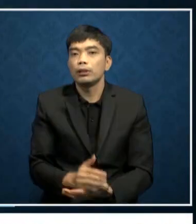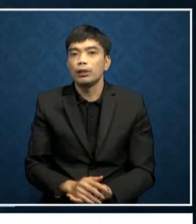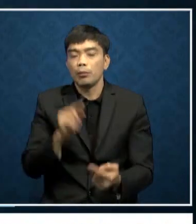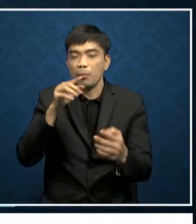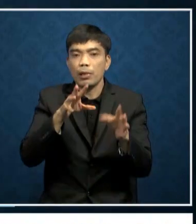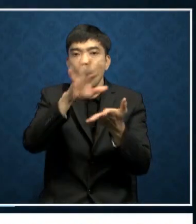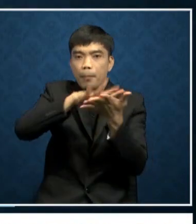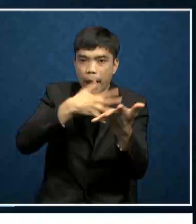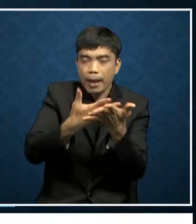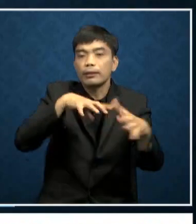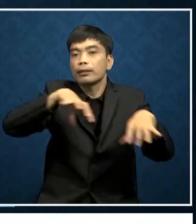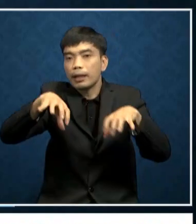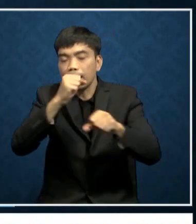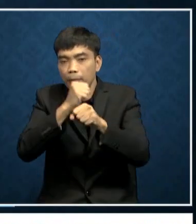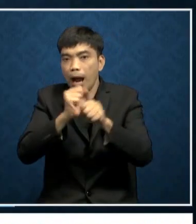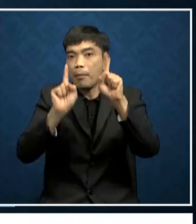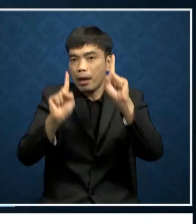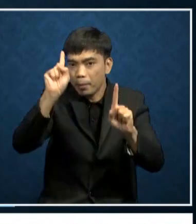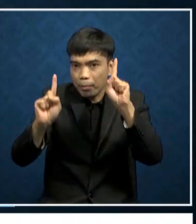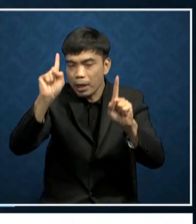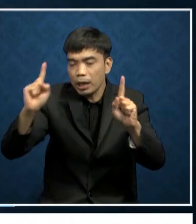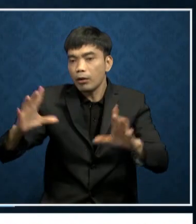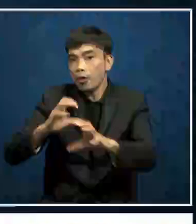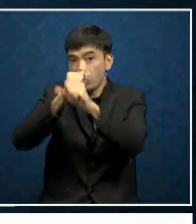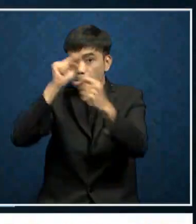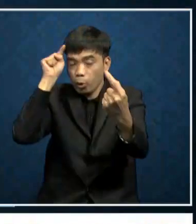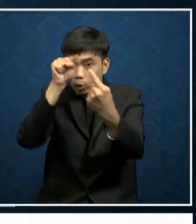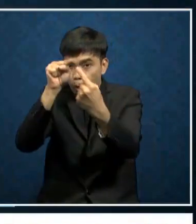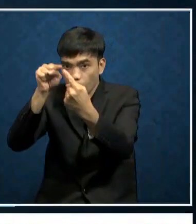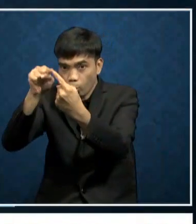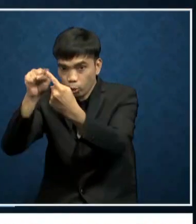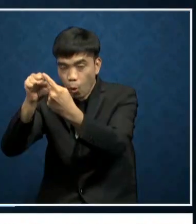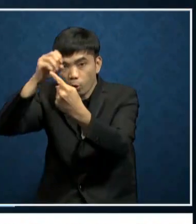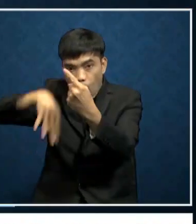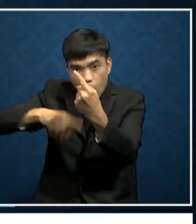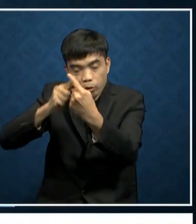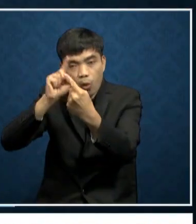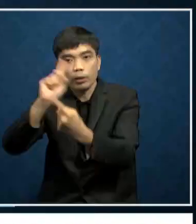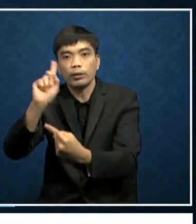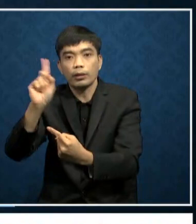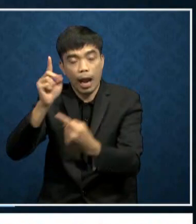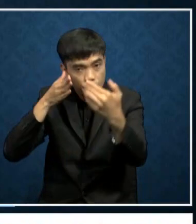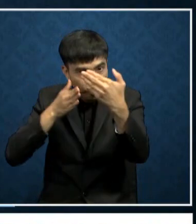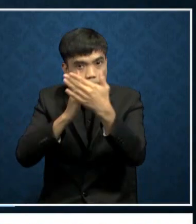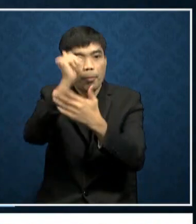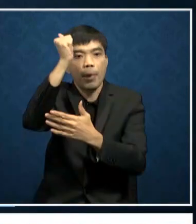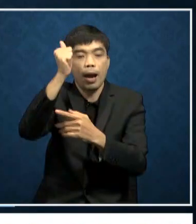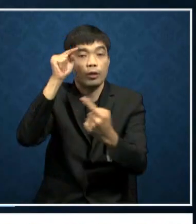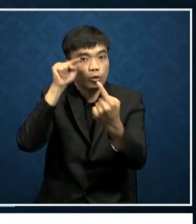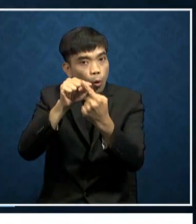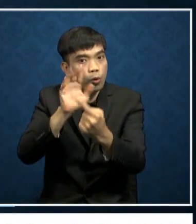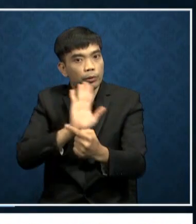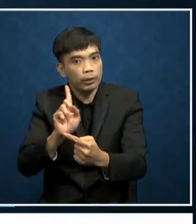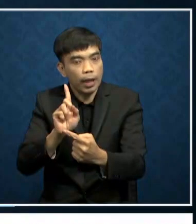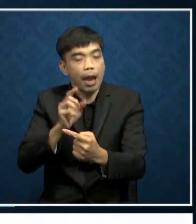กิจการพลังงานและประเมินผลการปฏิบัติว่าเป็นไปตามตัวชี้วัดของแผนงานและบรรลุวัตถุประสงค์ที่กำหนดไว้หรือ